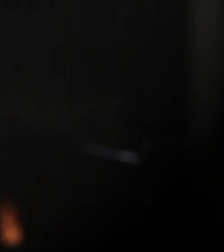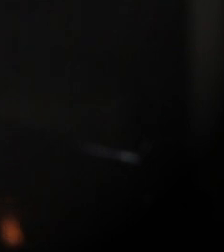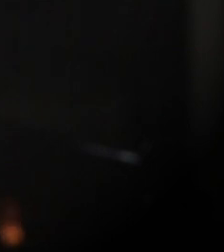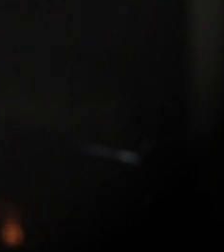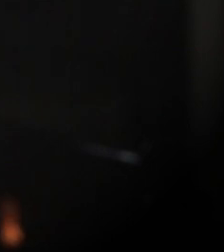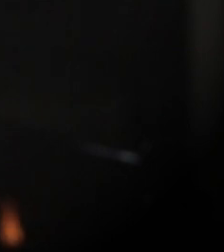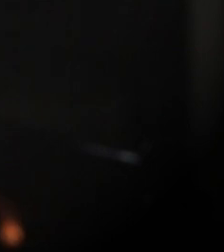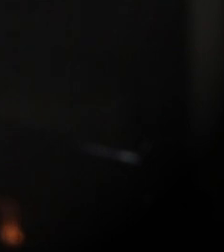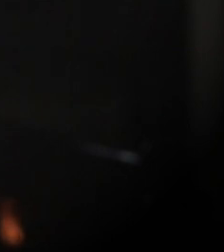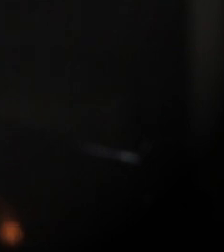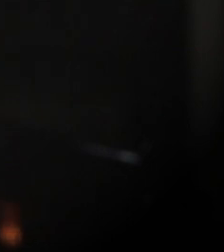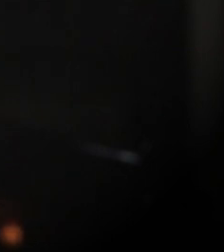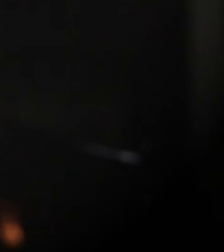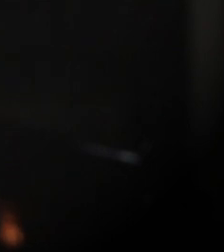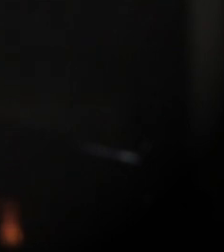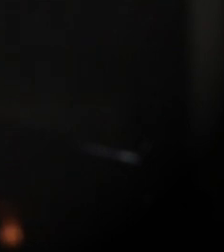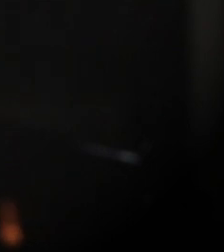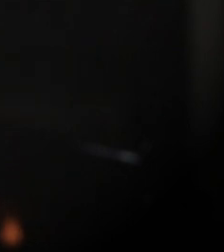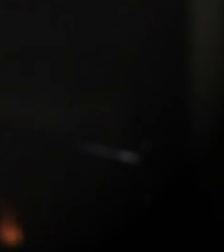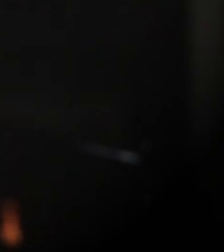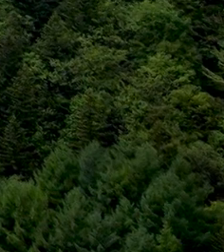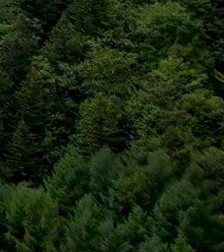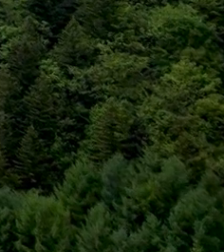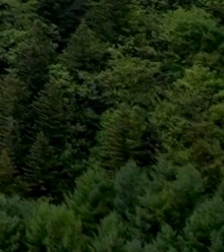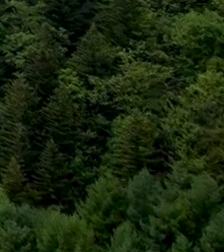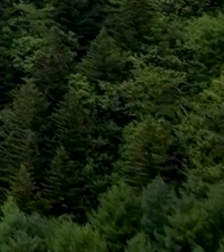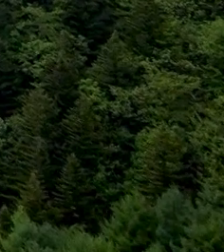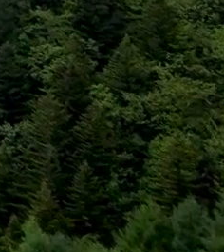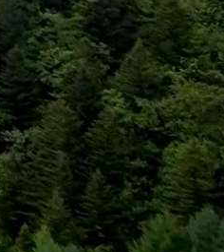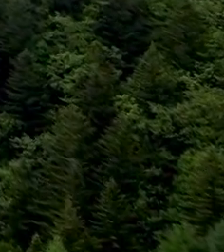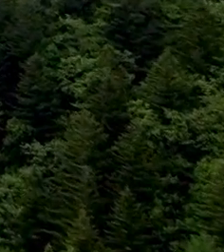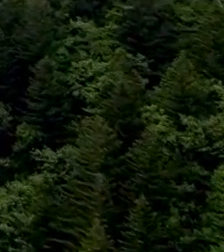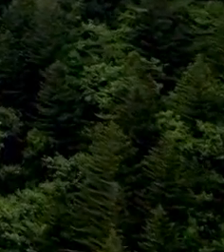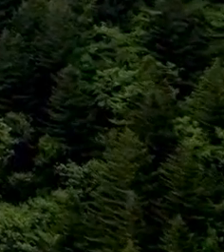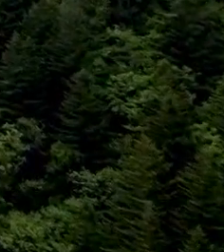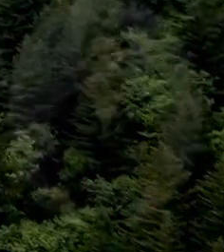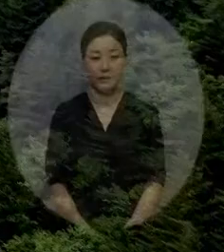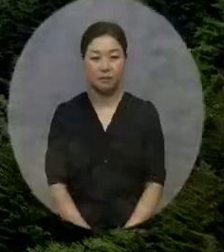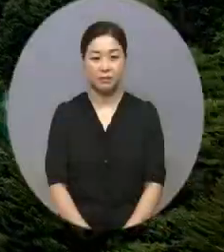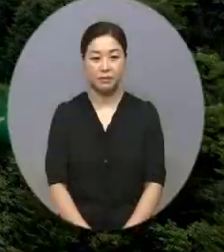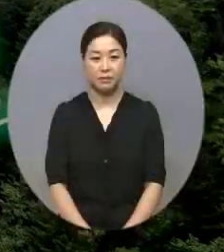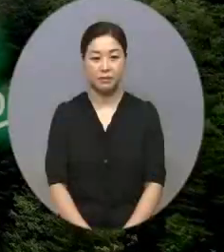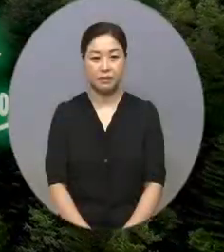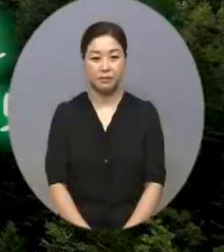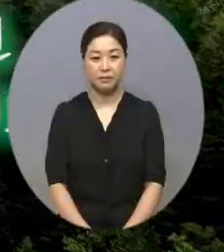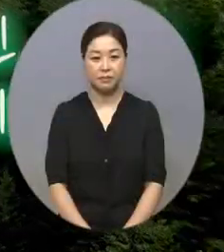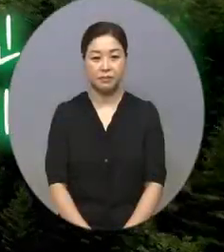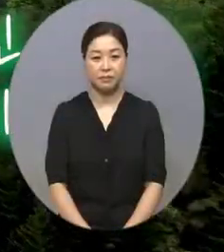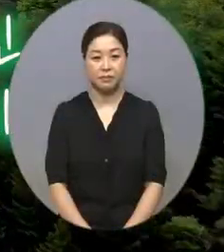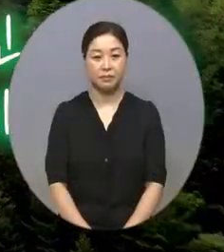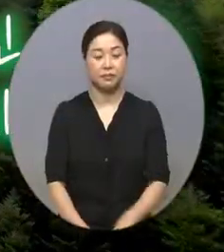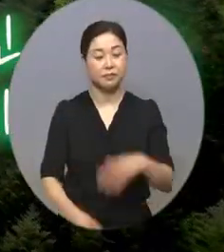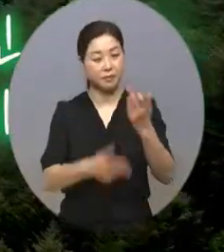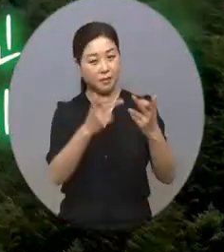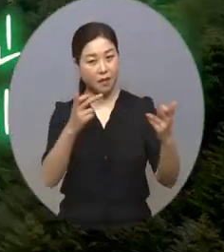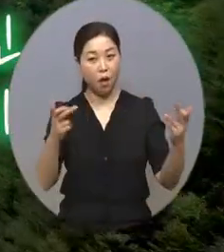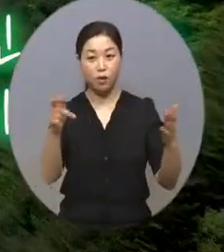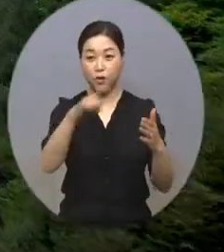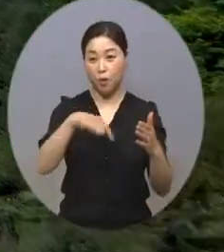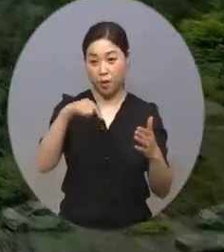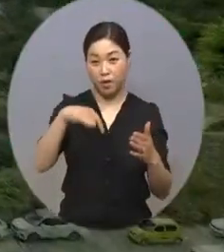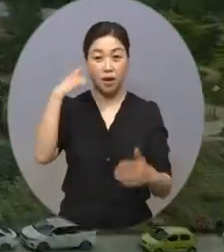w 4 아 자연속에서 느끼는 커피한잔의 여유 에